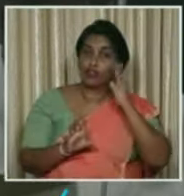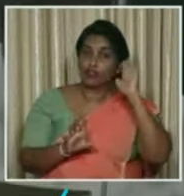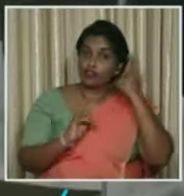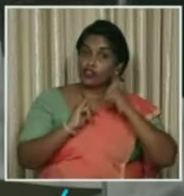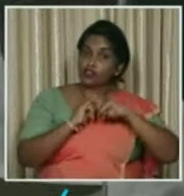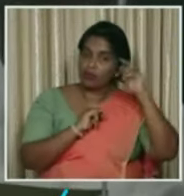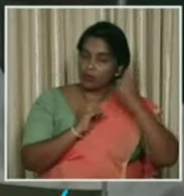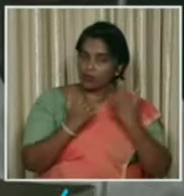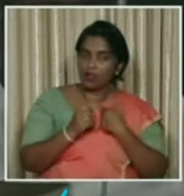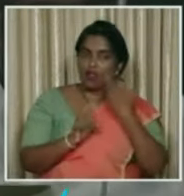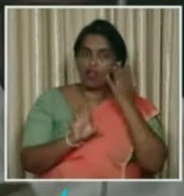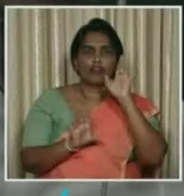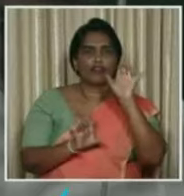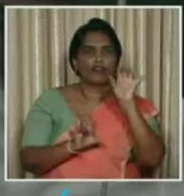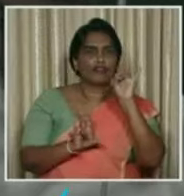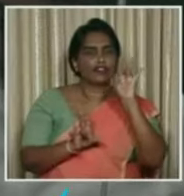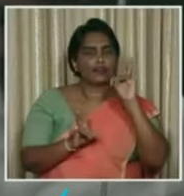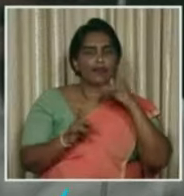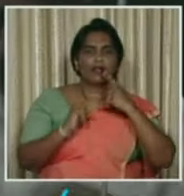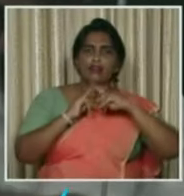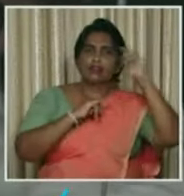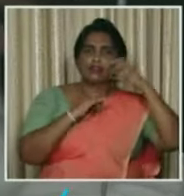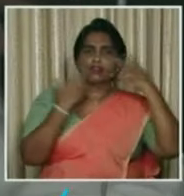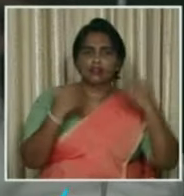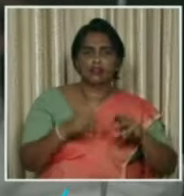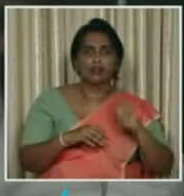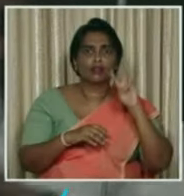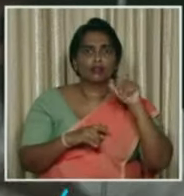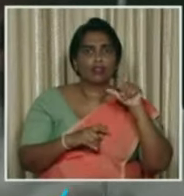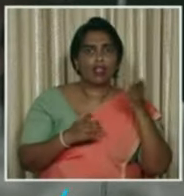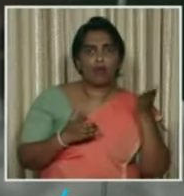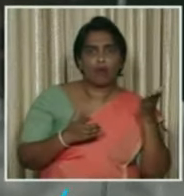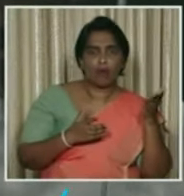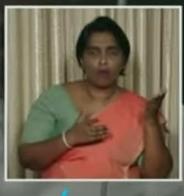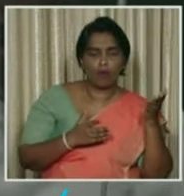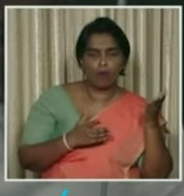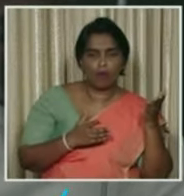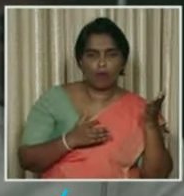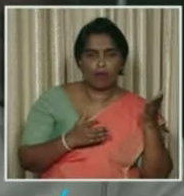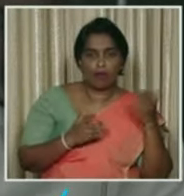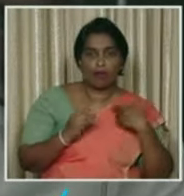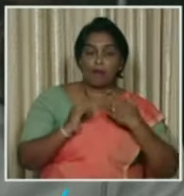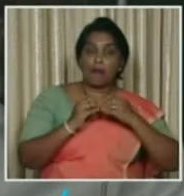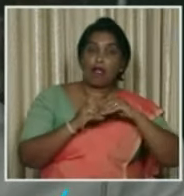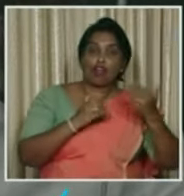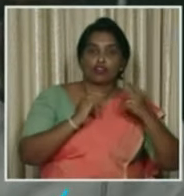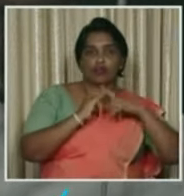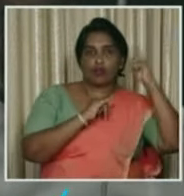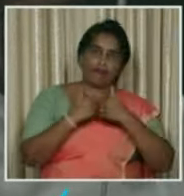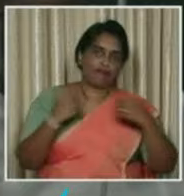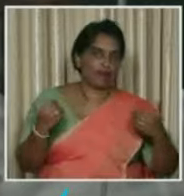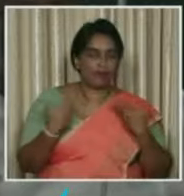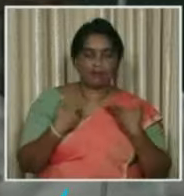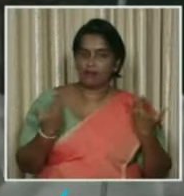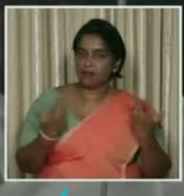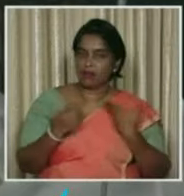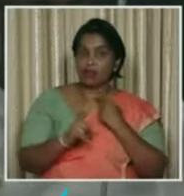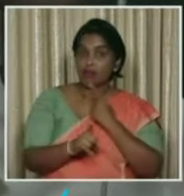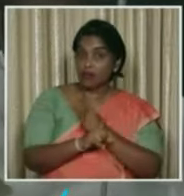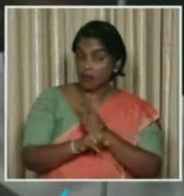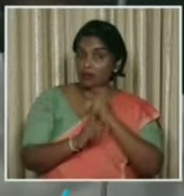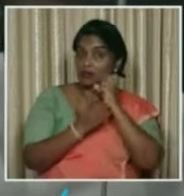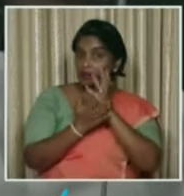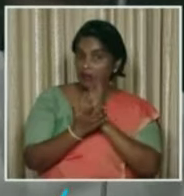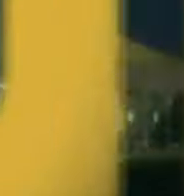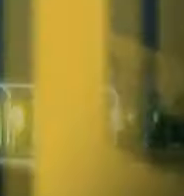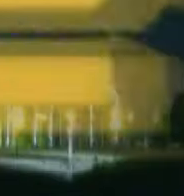කළා 25න් පාස් අවුට් වෙන. එතකොට 37ක් වෙන්නේ කොහොමද? බාහිර උපාධාරී කියලා අපිට වෙන් කරන්න බෑ. ගුරු සේවා ව්‍යවස්ථාව